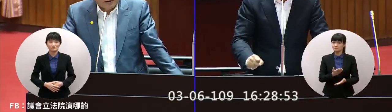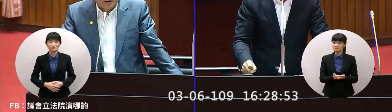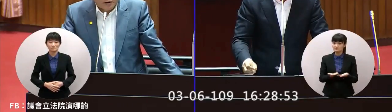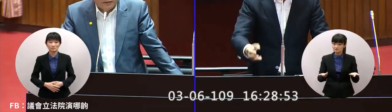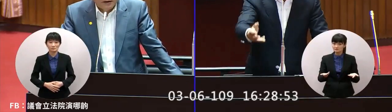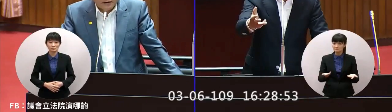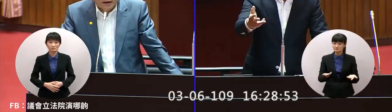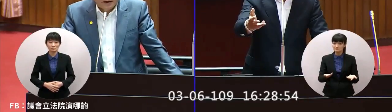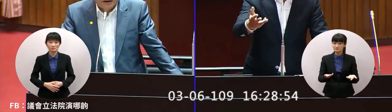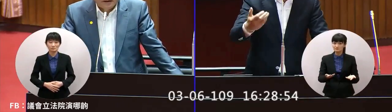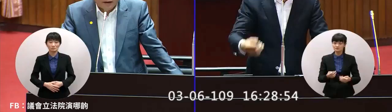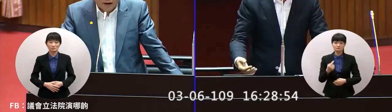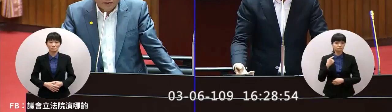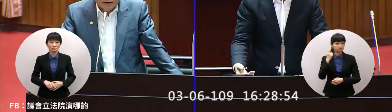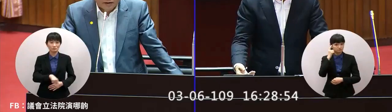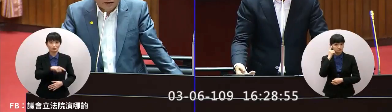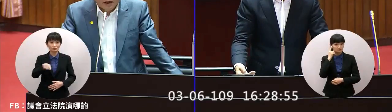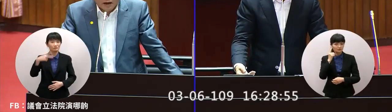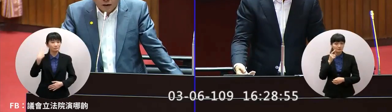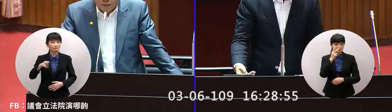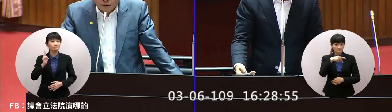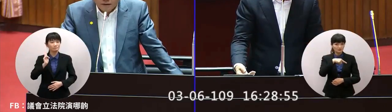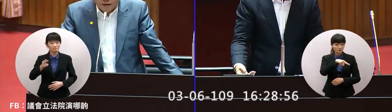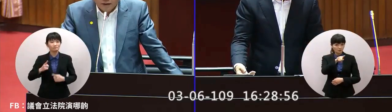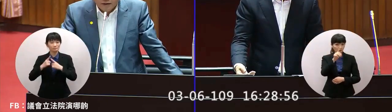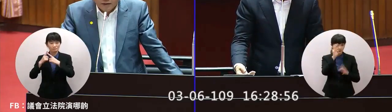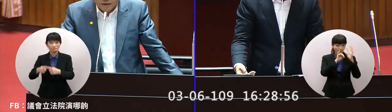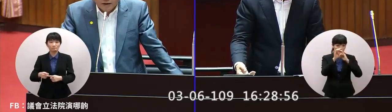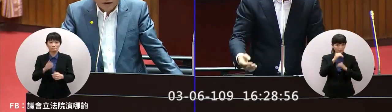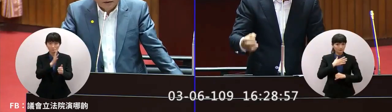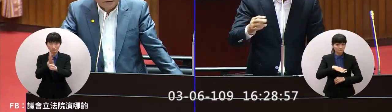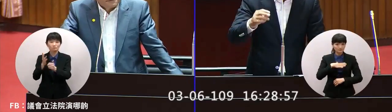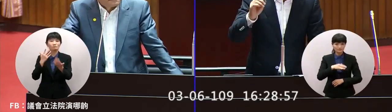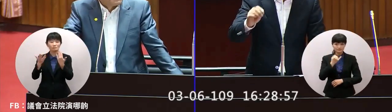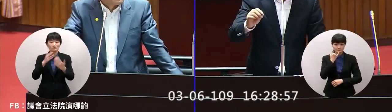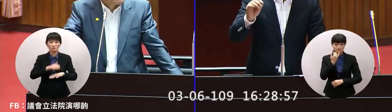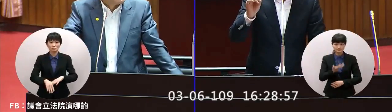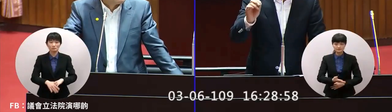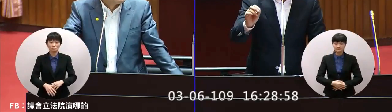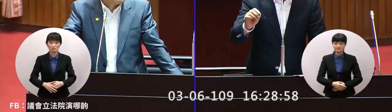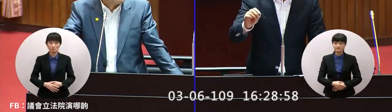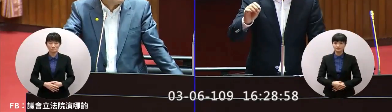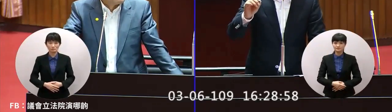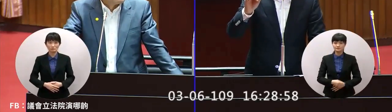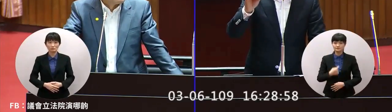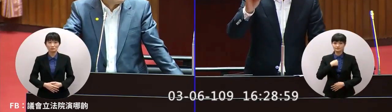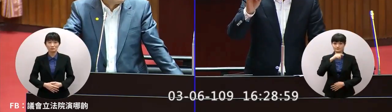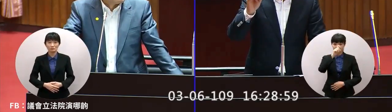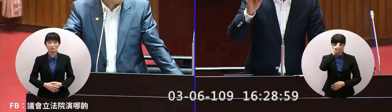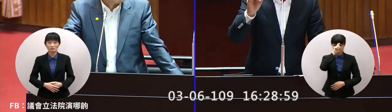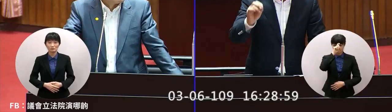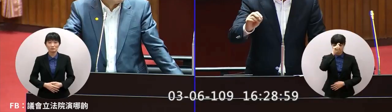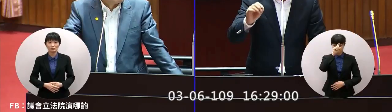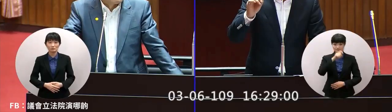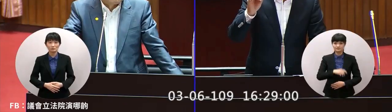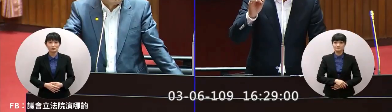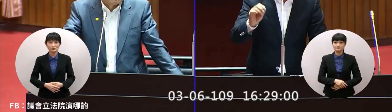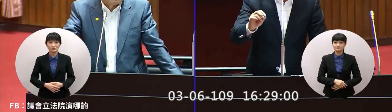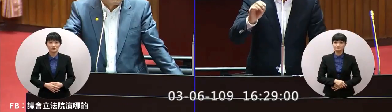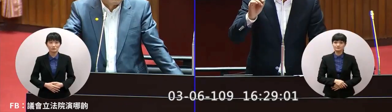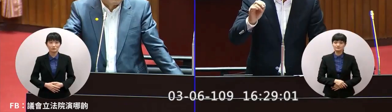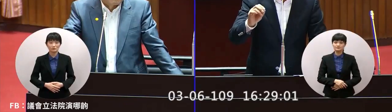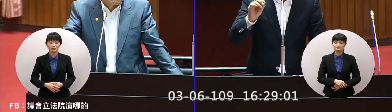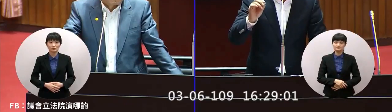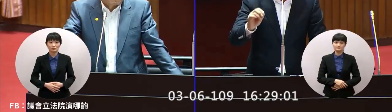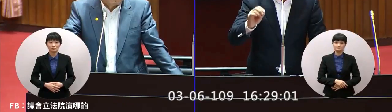那 是有这个问题啦，我请部长你给我了解一下，好不好？ 哎，我们可以再了解一下。 啊，另外，因为我们就是期待说。减少到